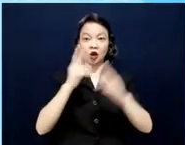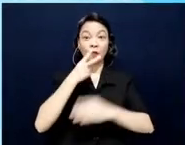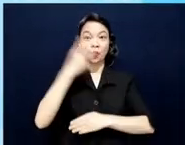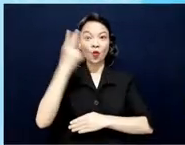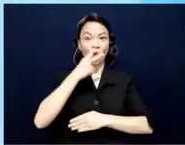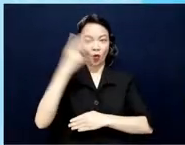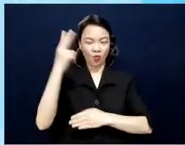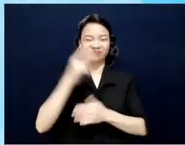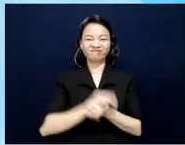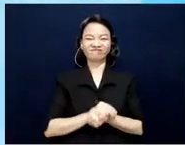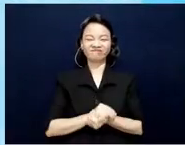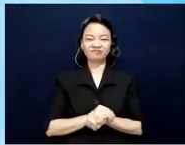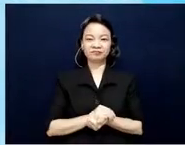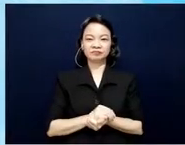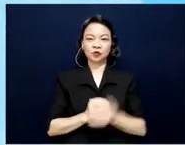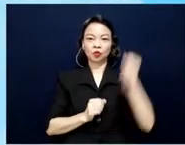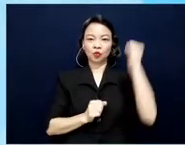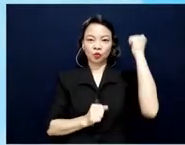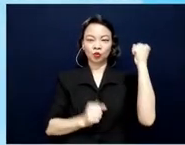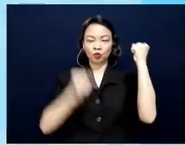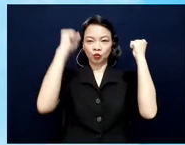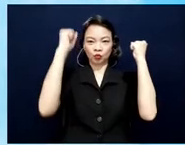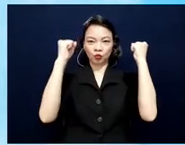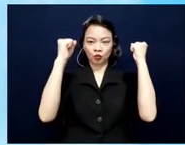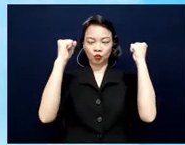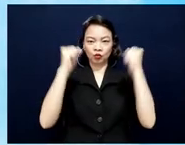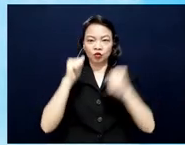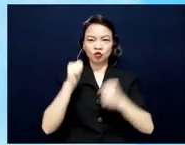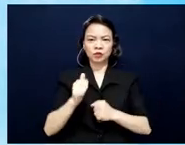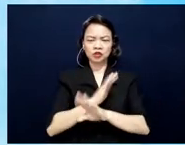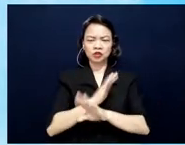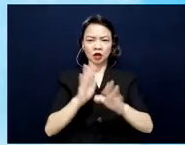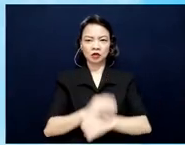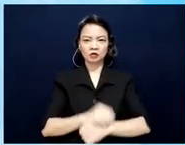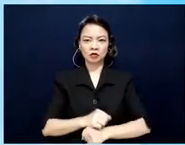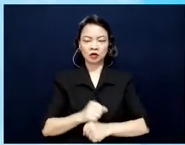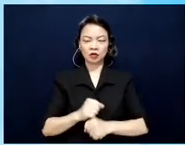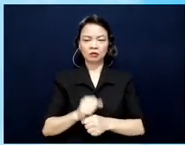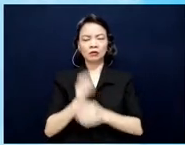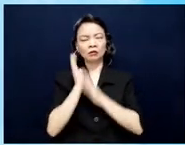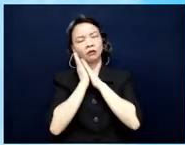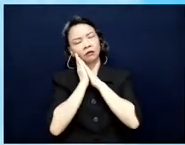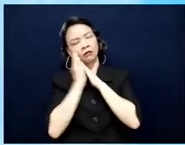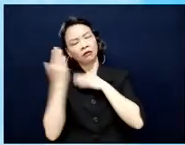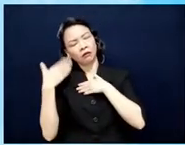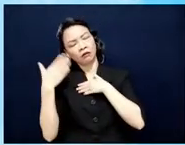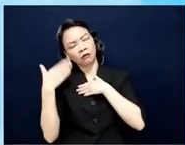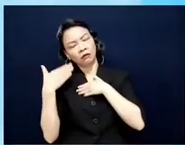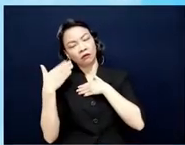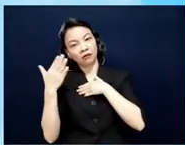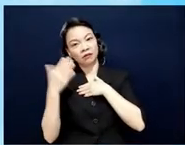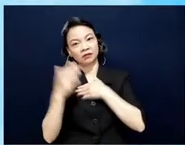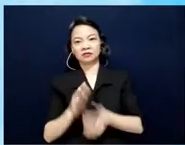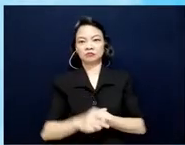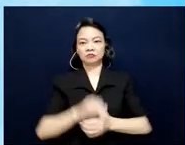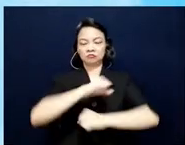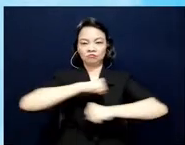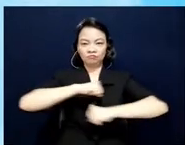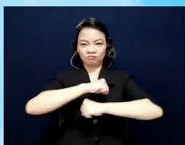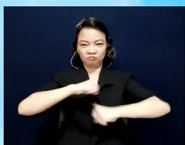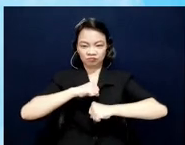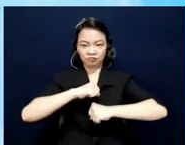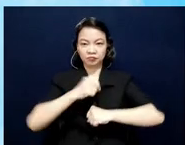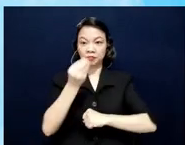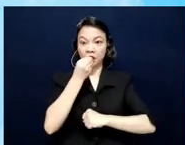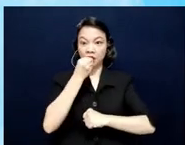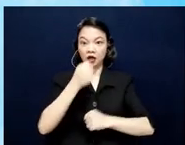juga pilar yang terkait juga supaya nggak mager ya, aktif bergerak, dan juga diet yang sehat, dan juga